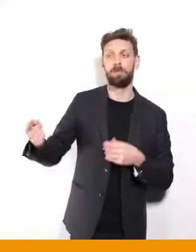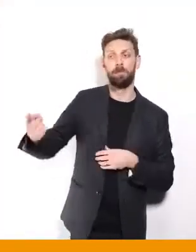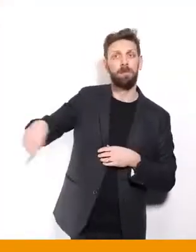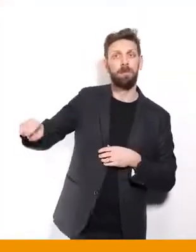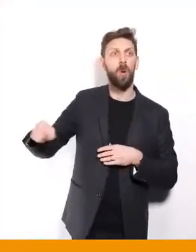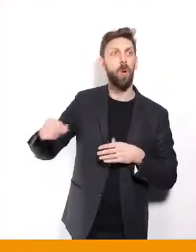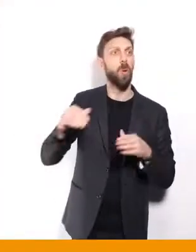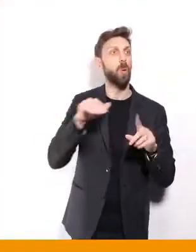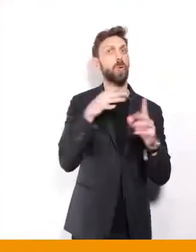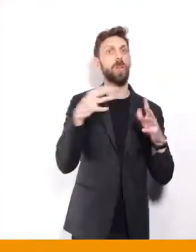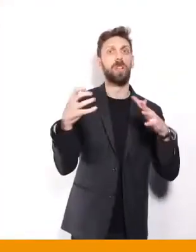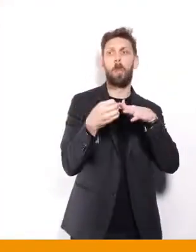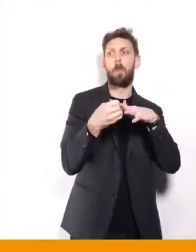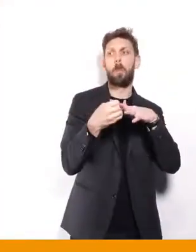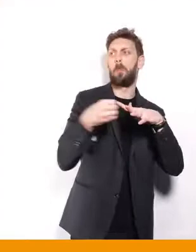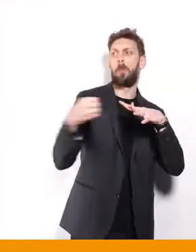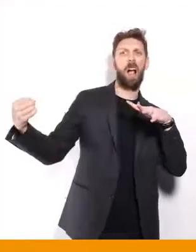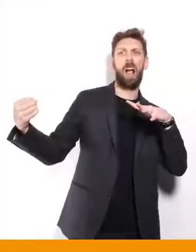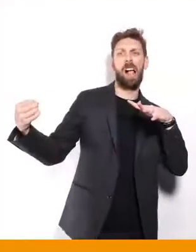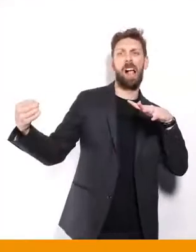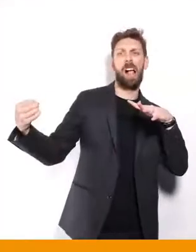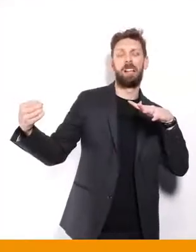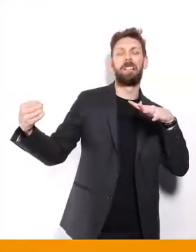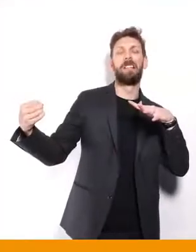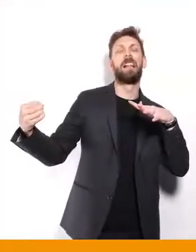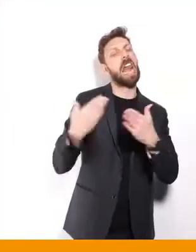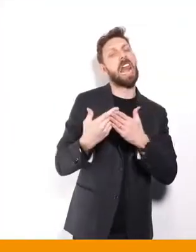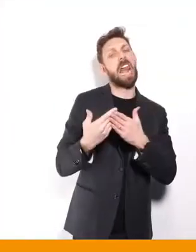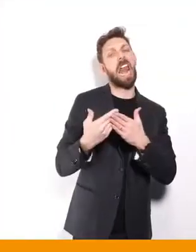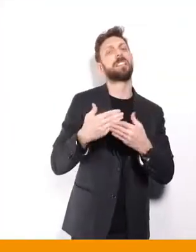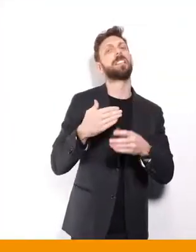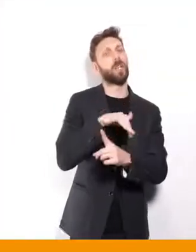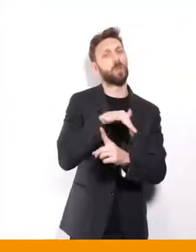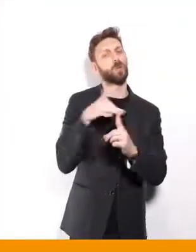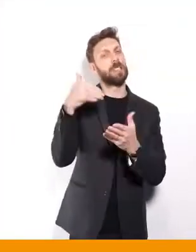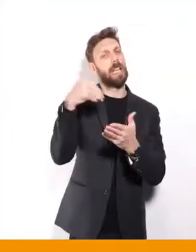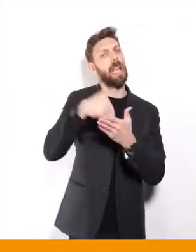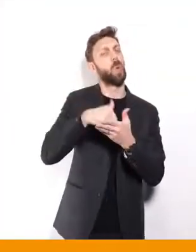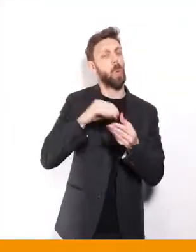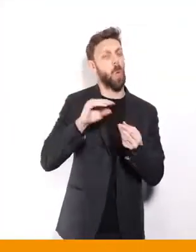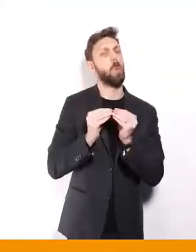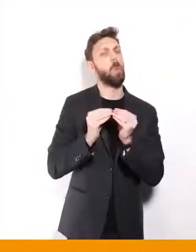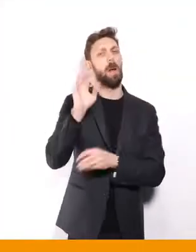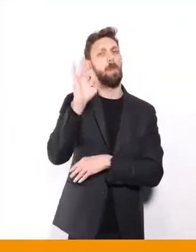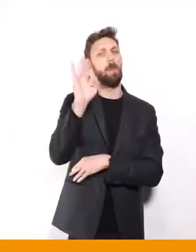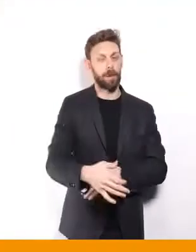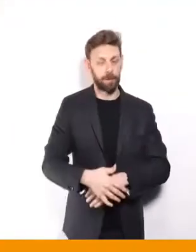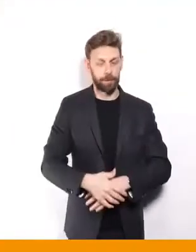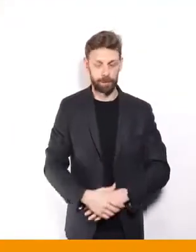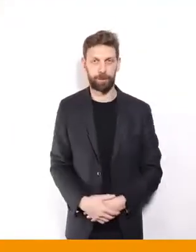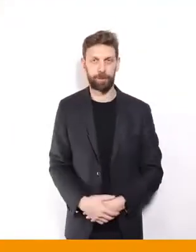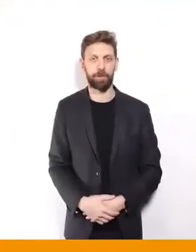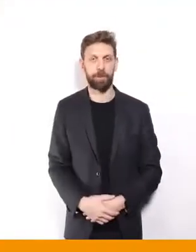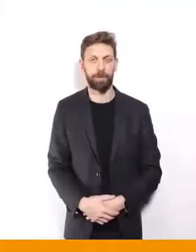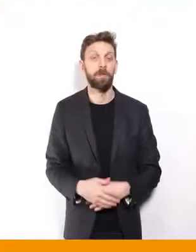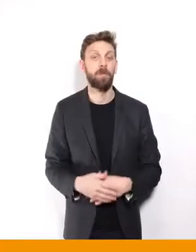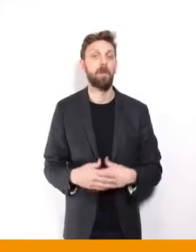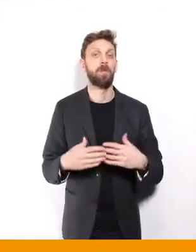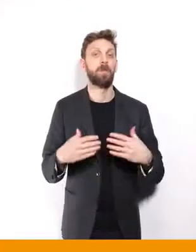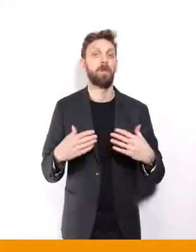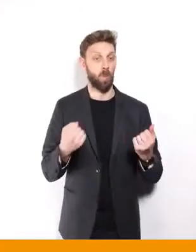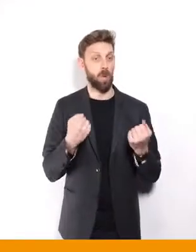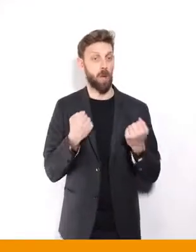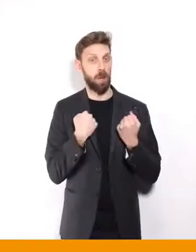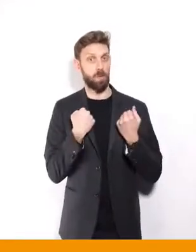de la société une partie de sa population, c'est pas une société qui va bien. Donc, on va pouvoir discuter de mes propositions,